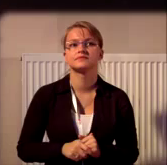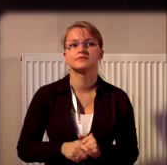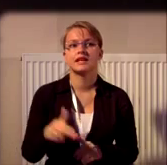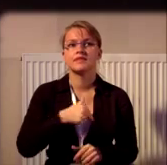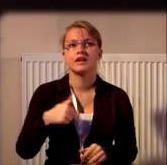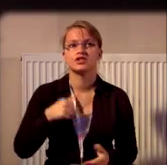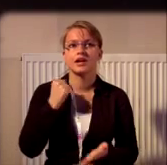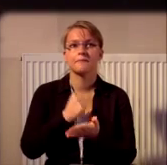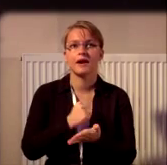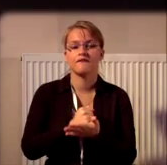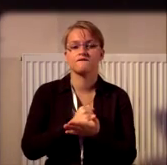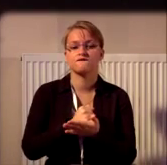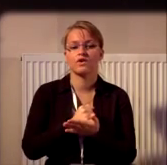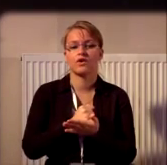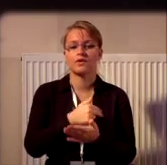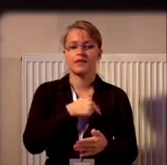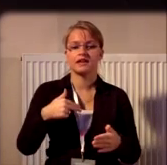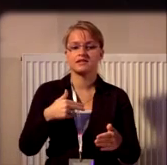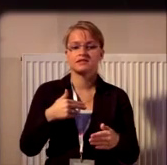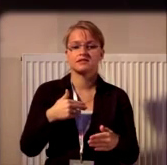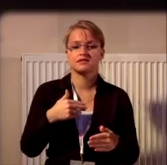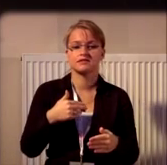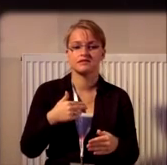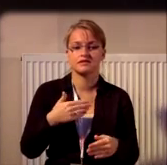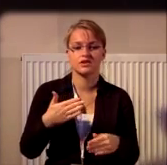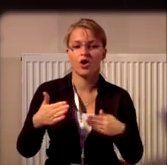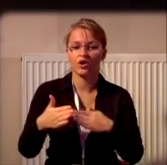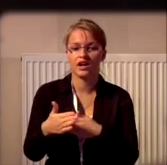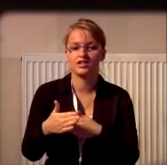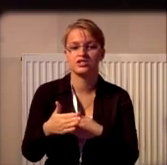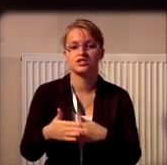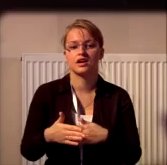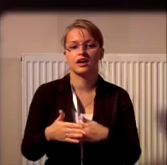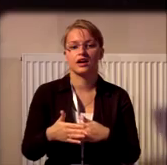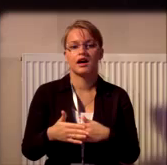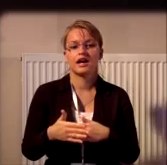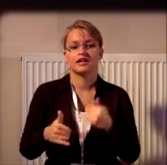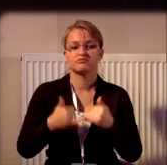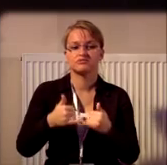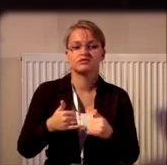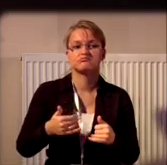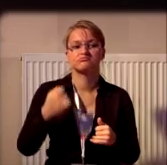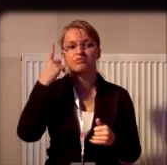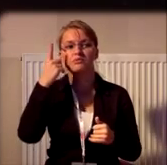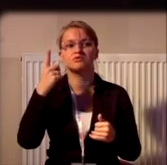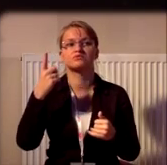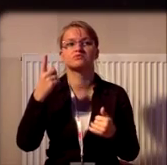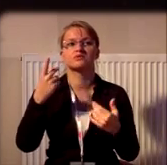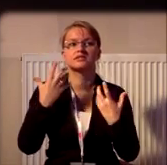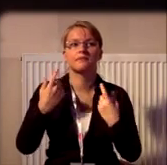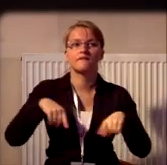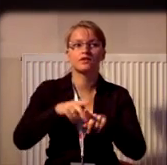prawo, które ogranicza nas, jeśli chodzi o kształcenie integracyjne. Te spektakle, które widzicie teraz Państwo, naszą młodzież słyszącą, niesłyszącą